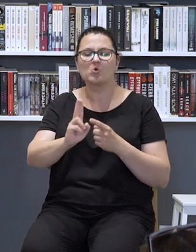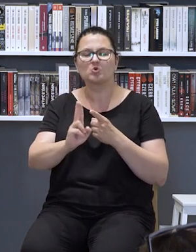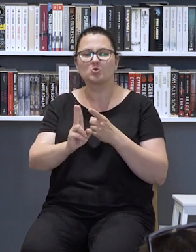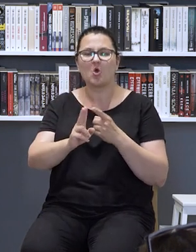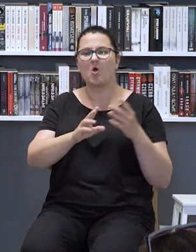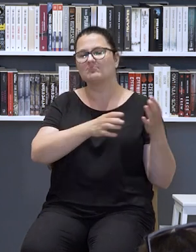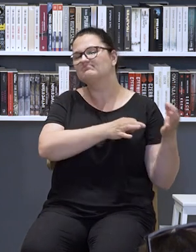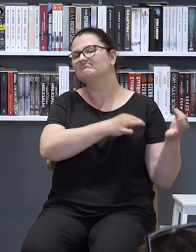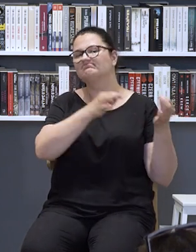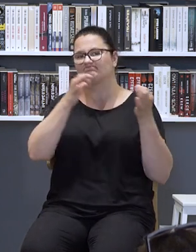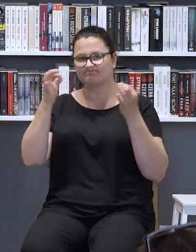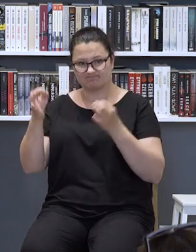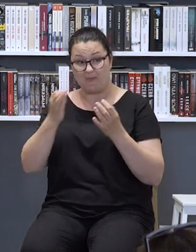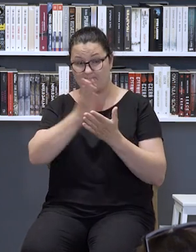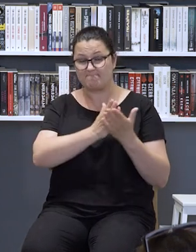akwafortę